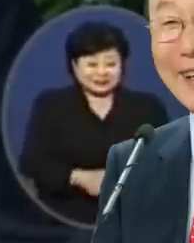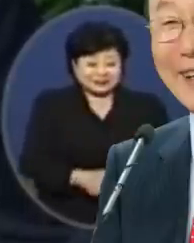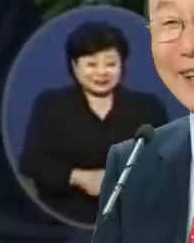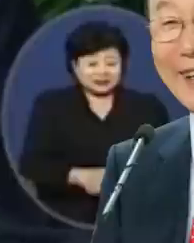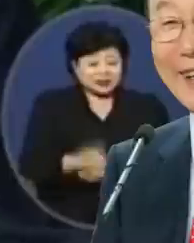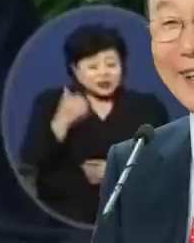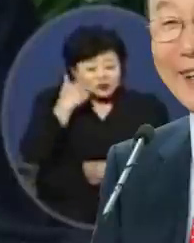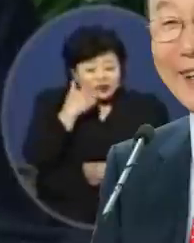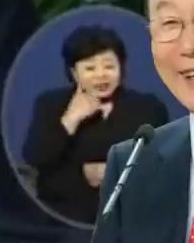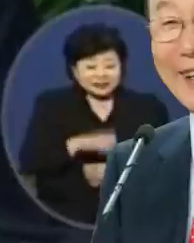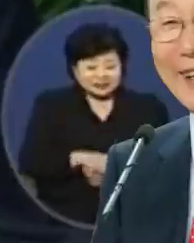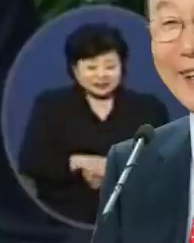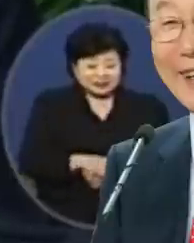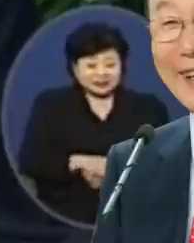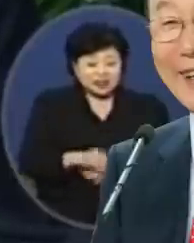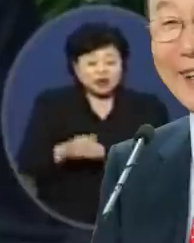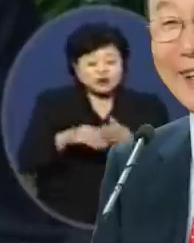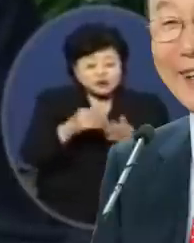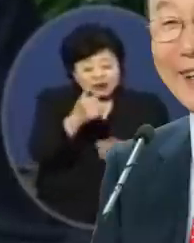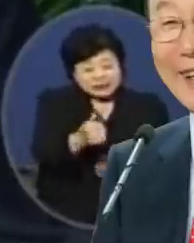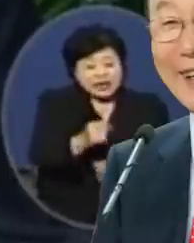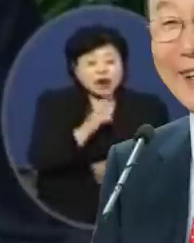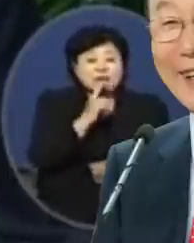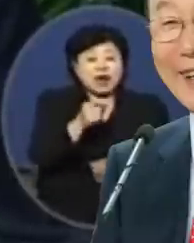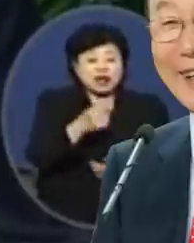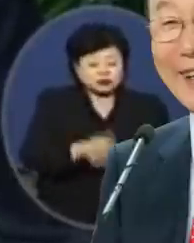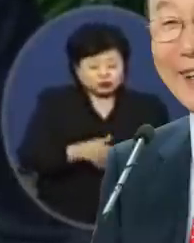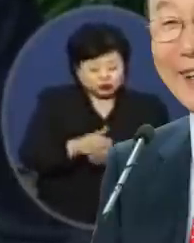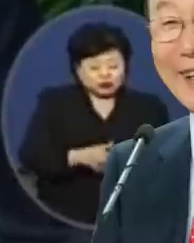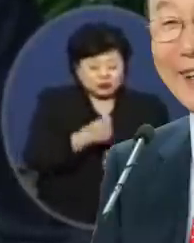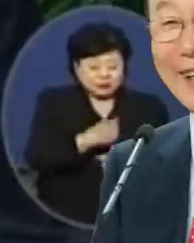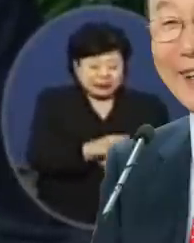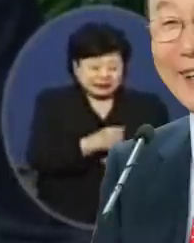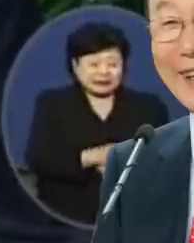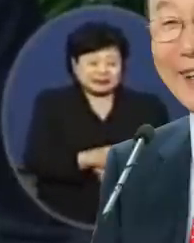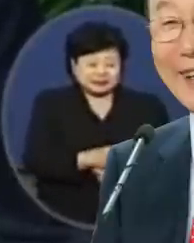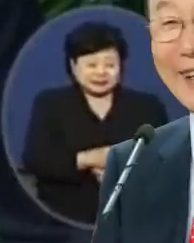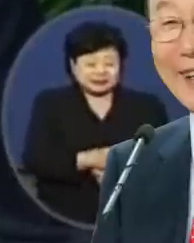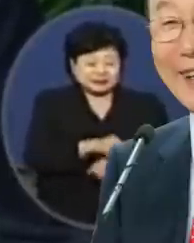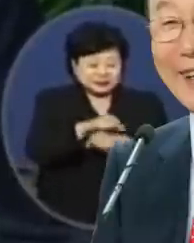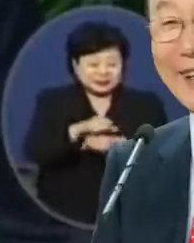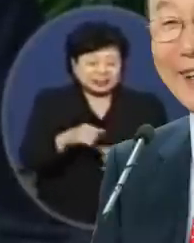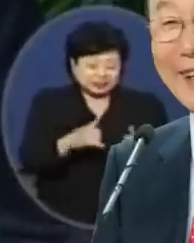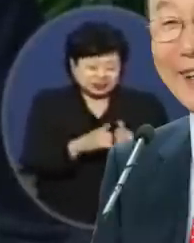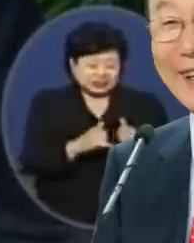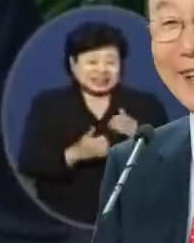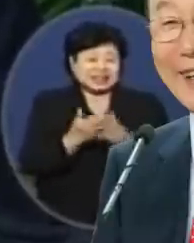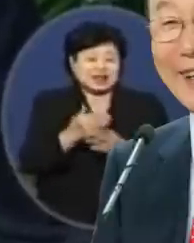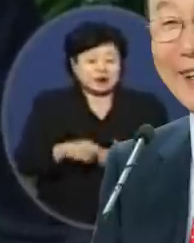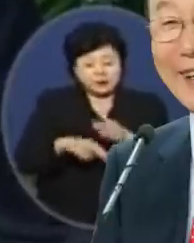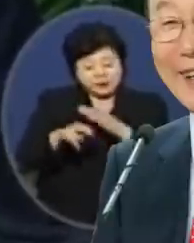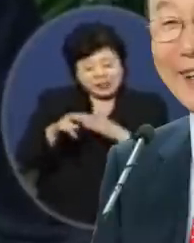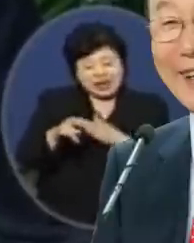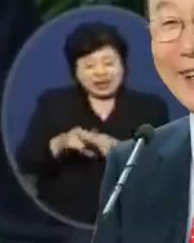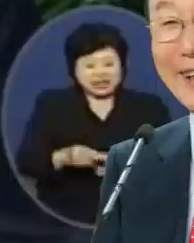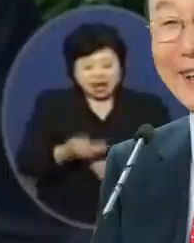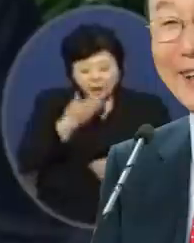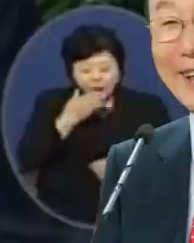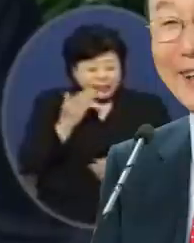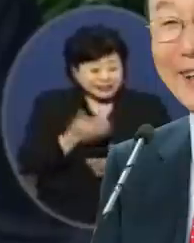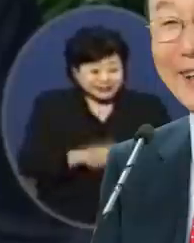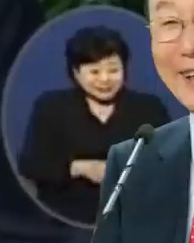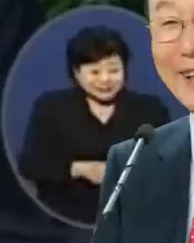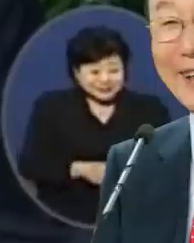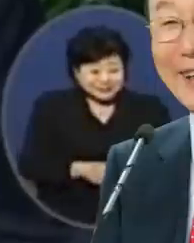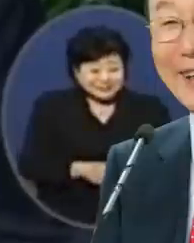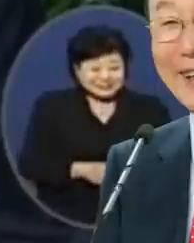누가 알아듣고요? 아, 구역장이라는 사람이 와서 누룽지를 많이 만들어야 이제 전쟁이 나면 피란 갈 때 안 굶는다고.